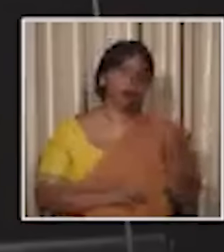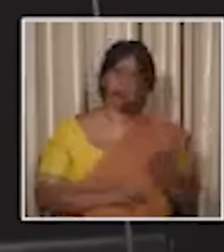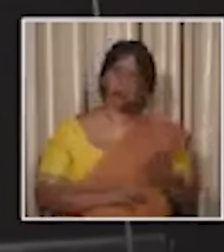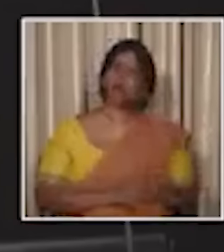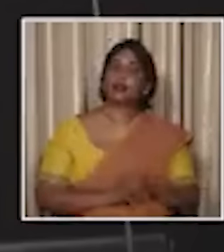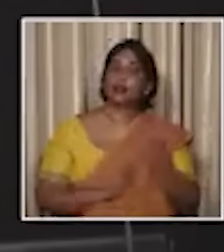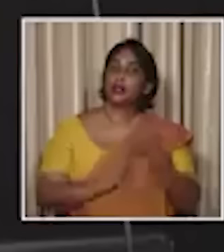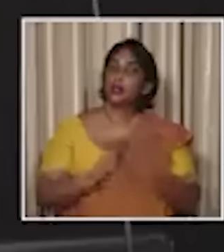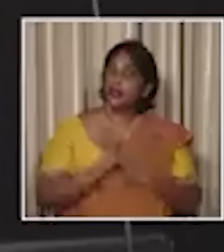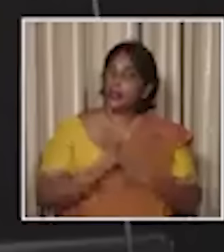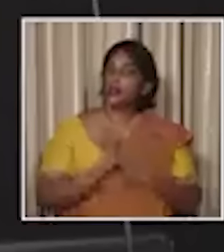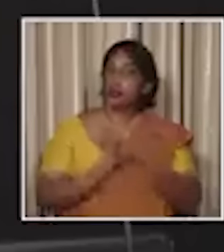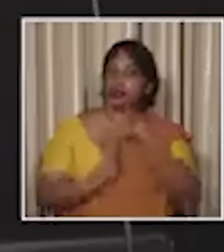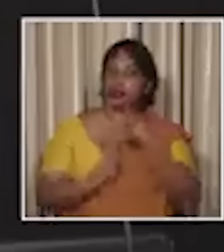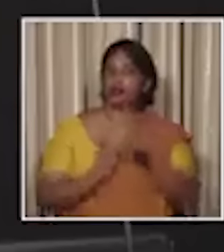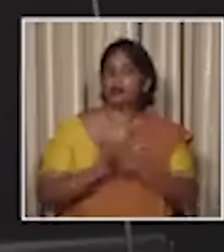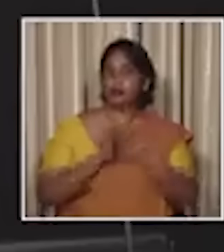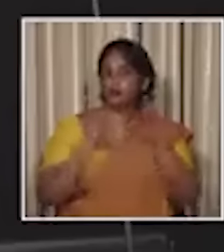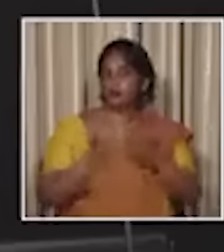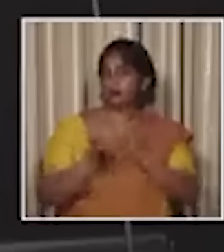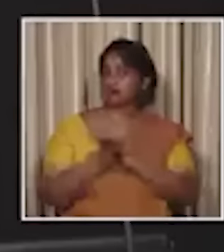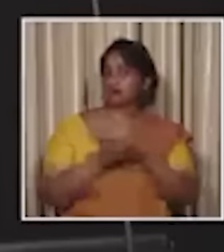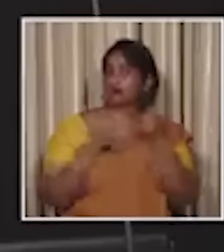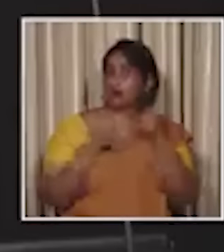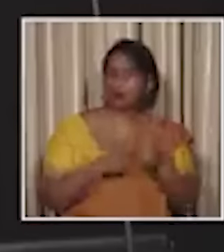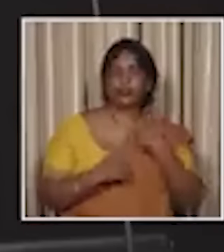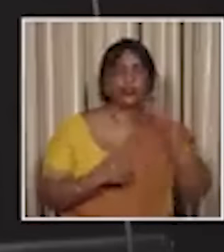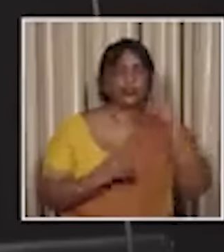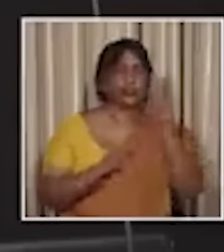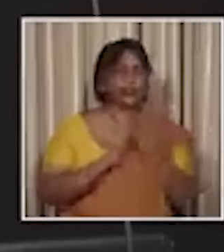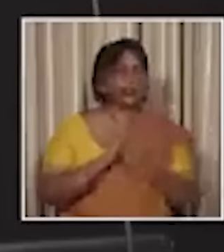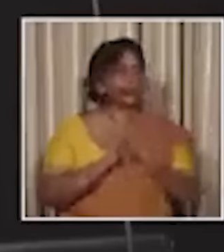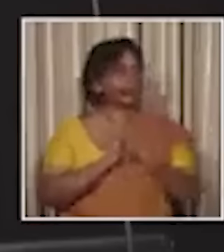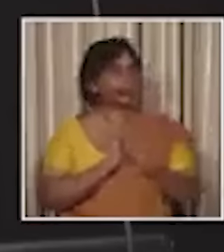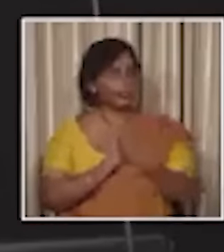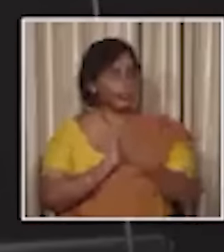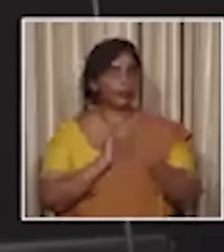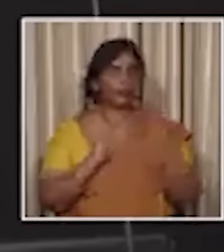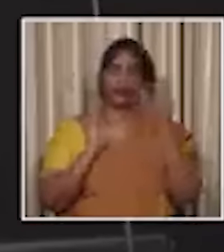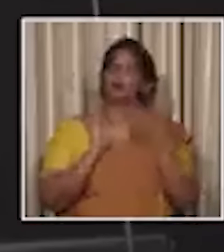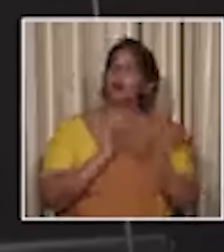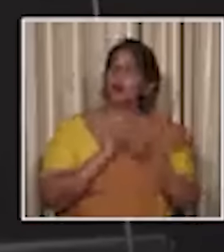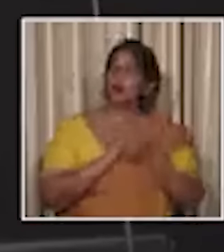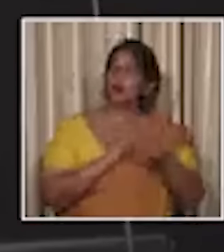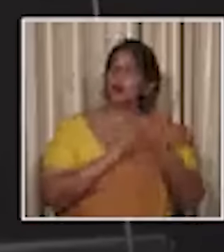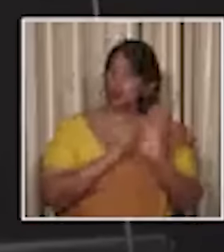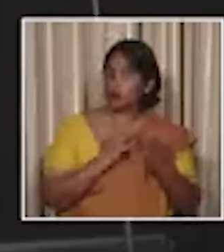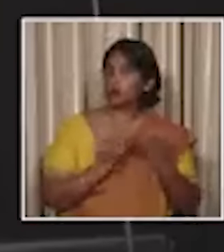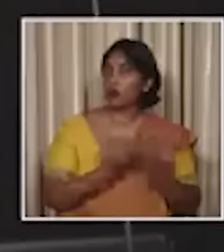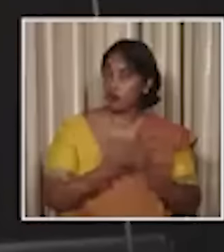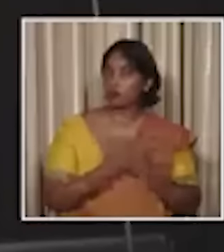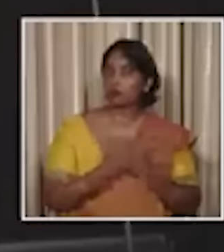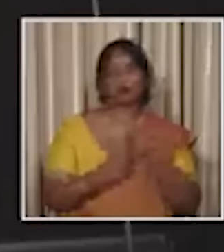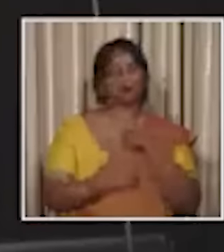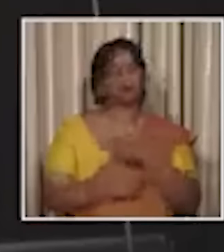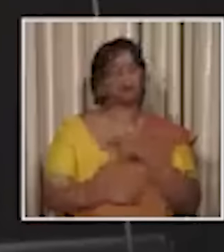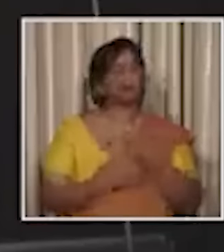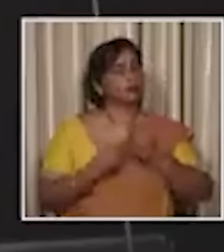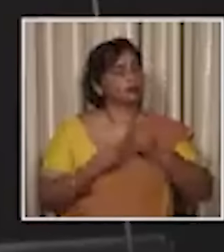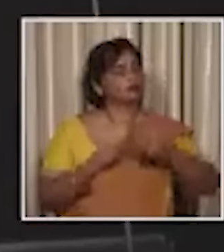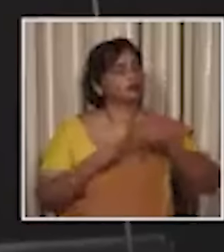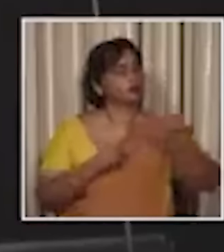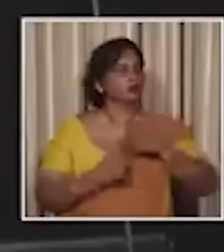நீதியான முறையில் இந்த நாட்டினுடைய நியாயாதிக்கத்துக்கு உட்பட்ட வகையில் செயல்படுத்தப்பட வேண்டும் என்பதைத்தான் நாங்கள் மீண்டும் மீண்டும் வலியுறுத்துகிறோம். குறிப்பாக